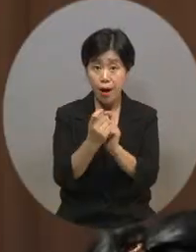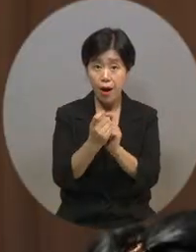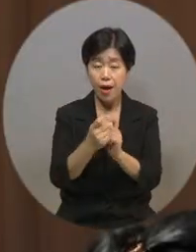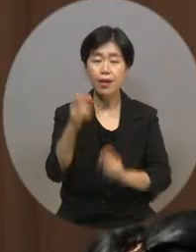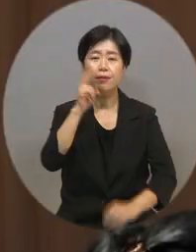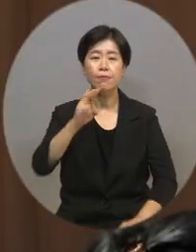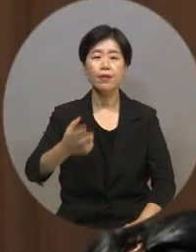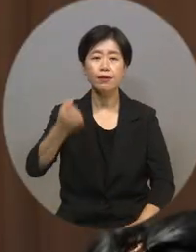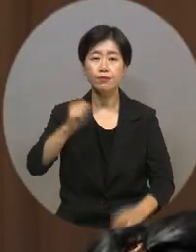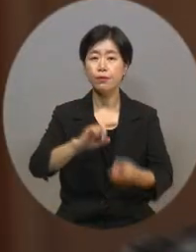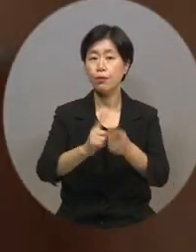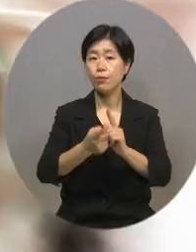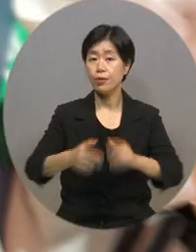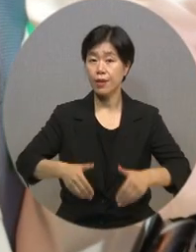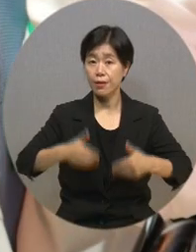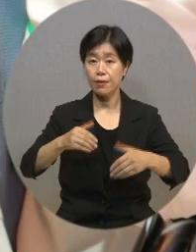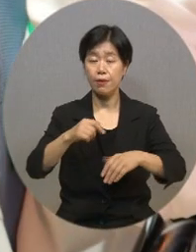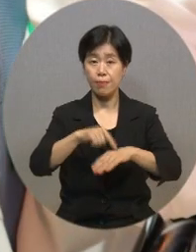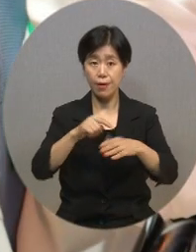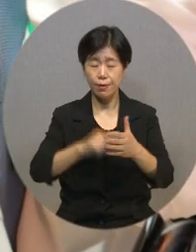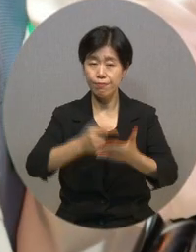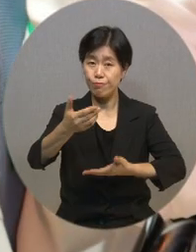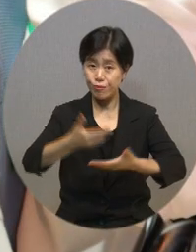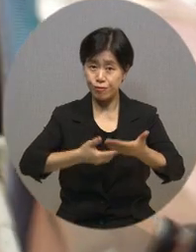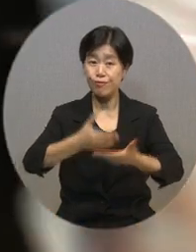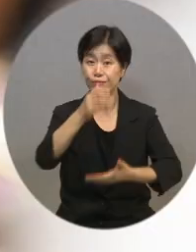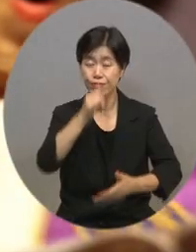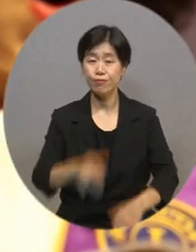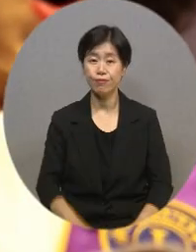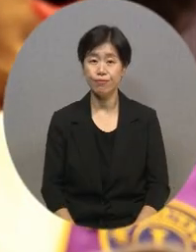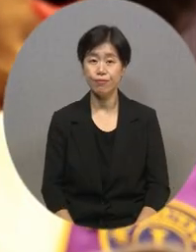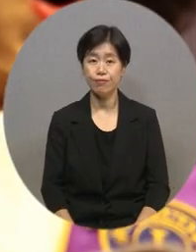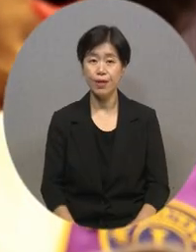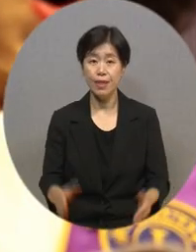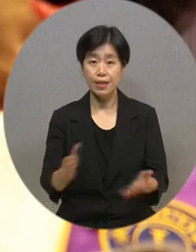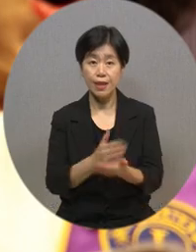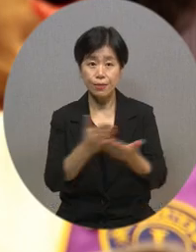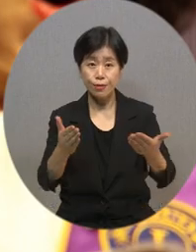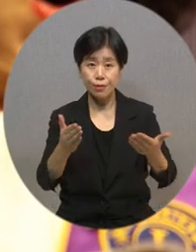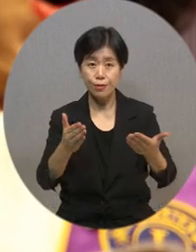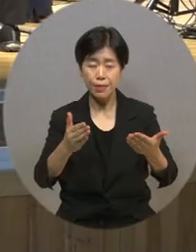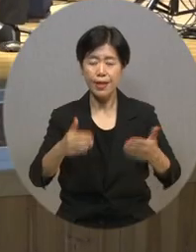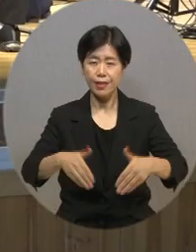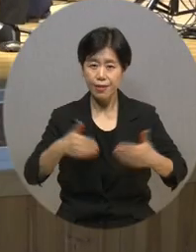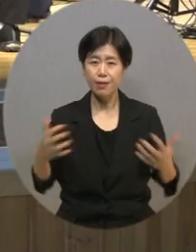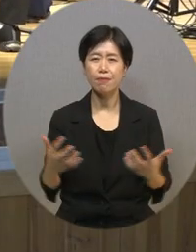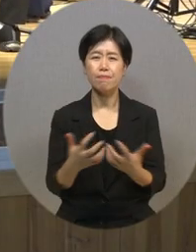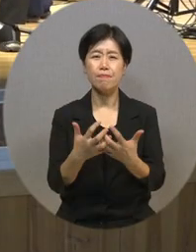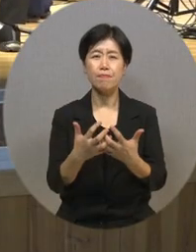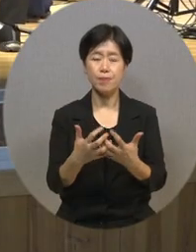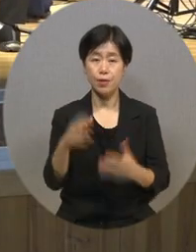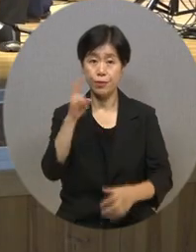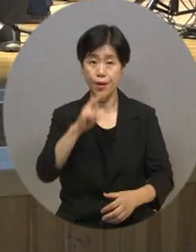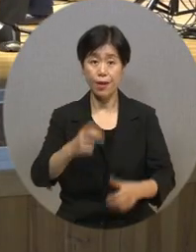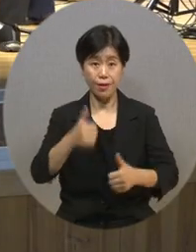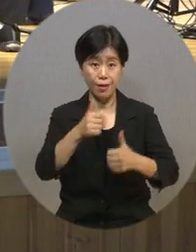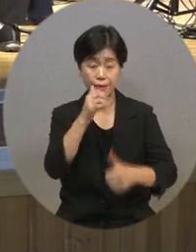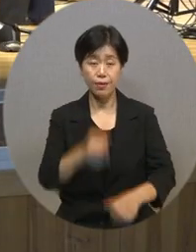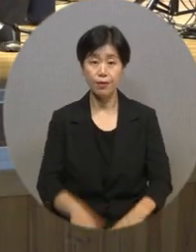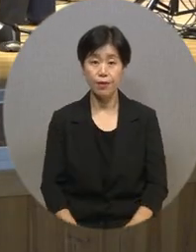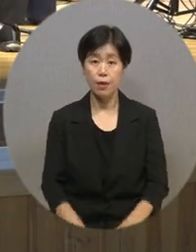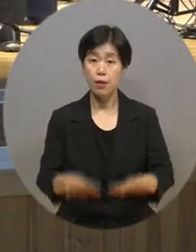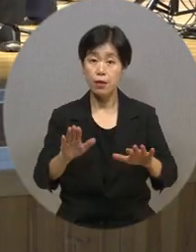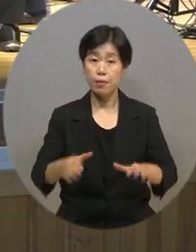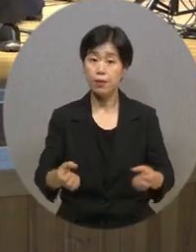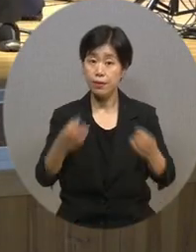서로에게 온기를 나누는 시간, 추석 한마당 나눔의 온기 버스킹이 진행되었습니다. 이번 행사에서는